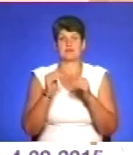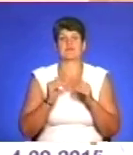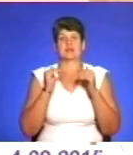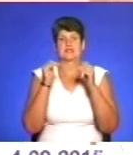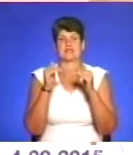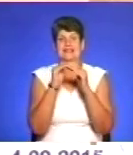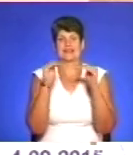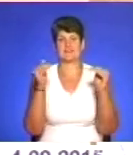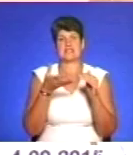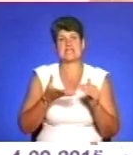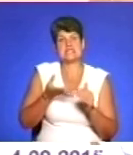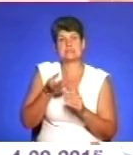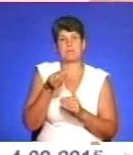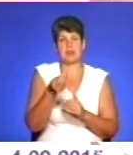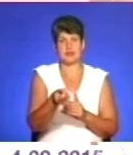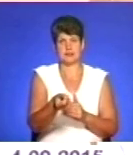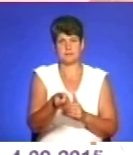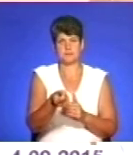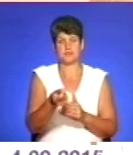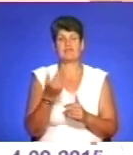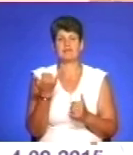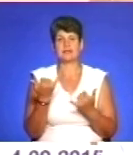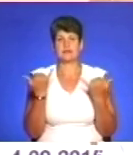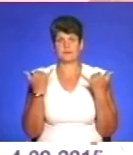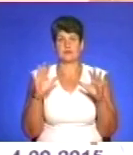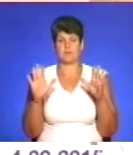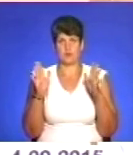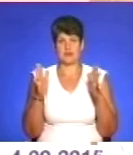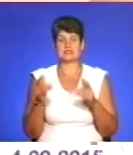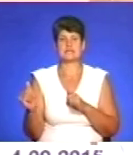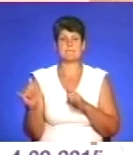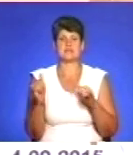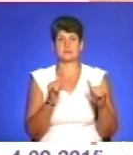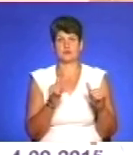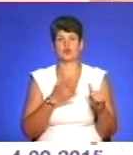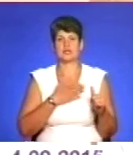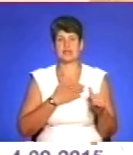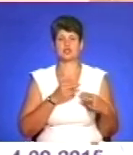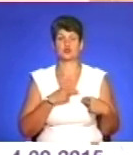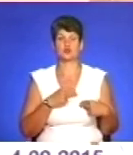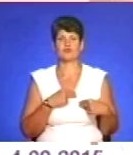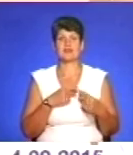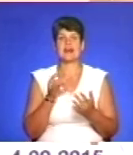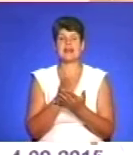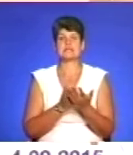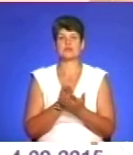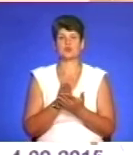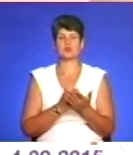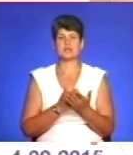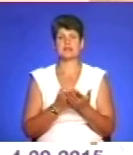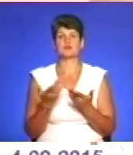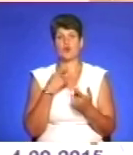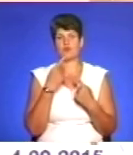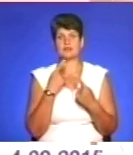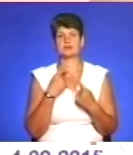сплати. Ви на даний момент забезпечите наші трудові ресурси, якщо казати